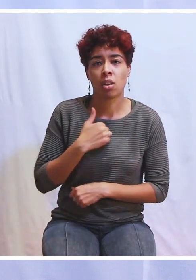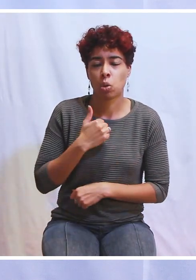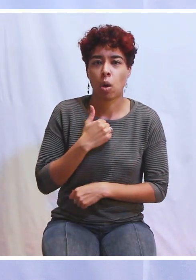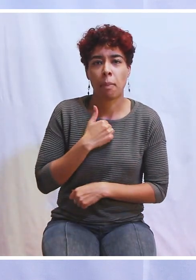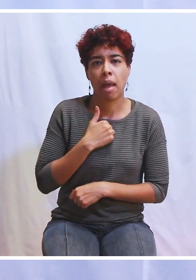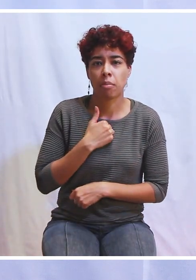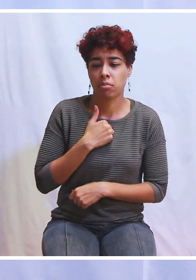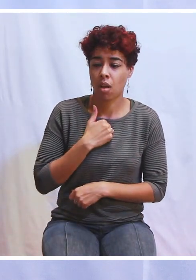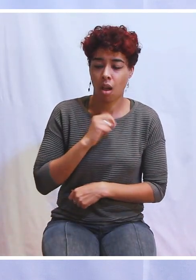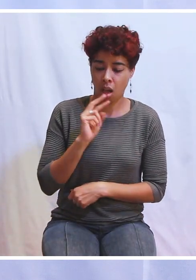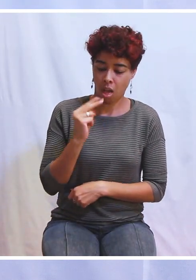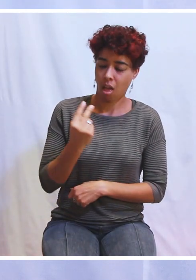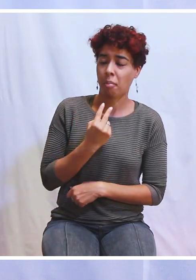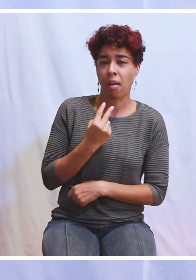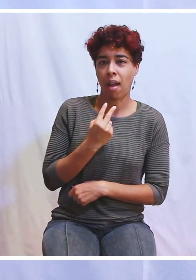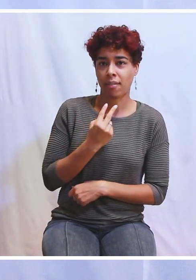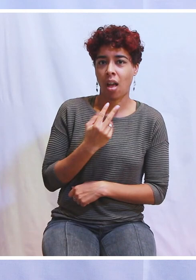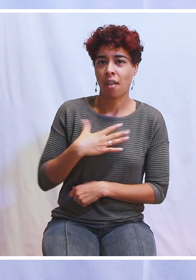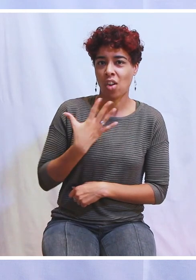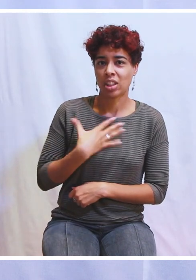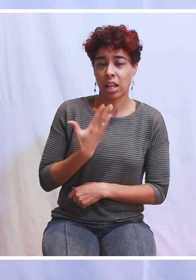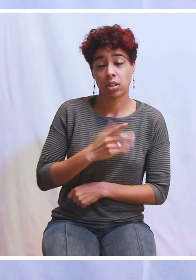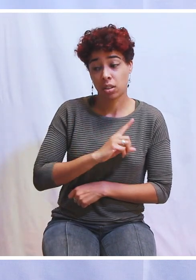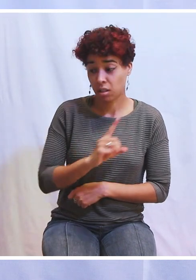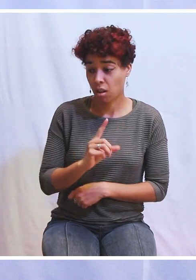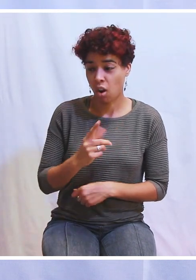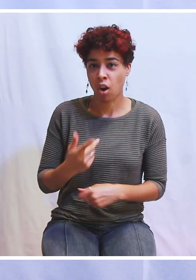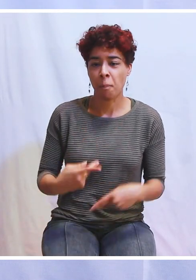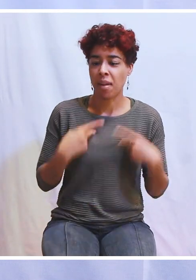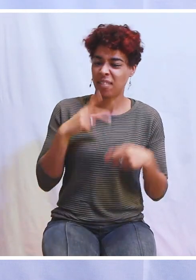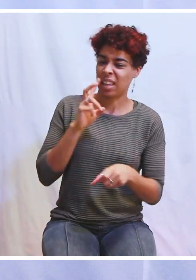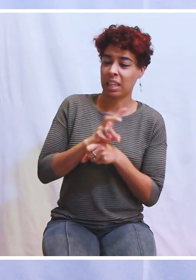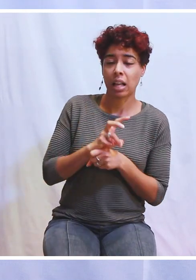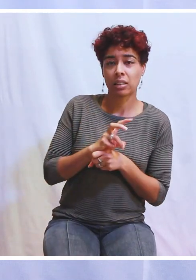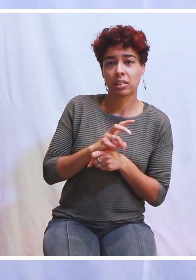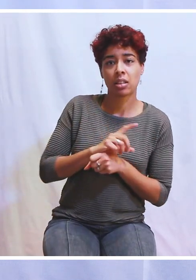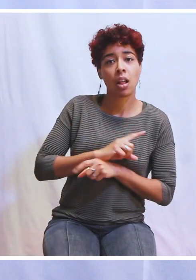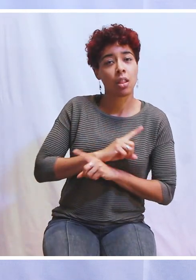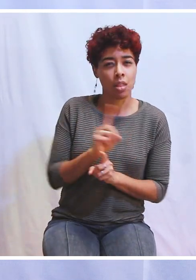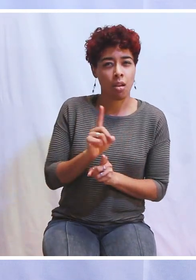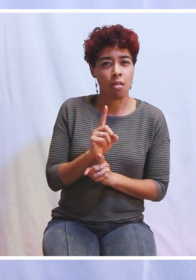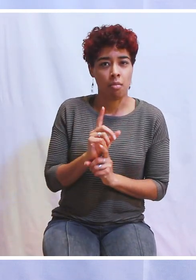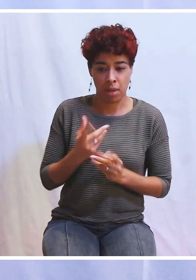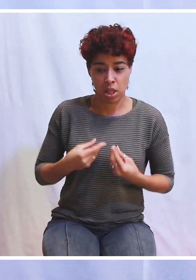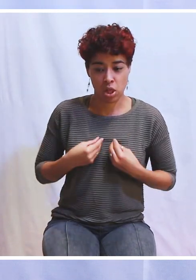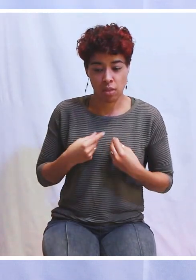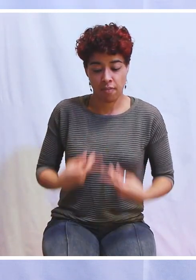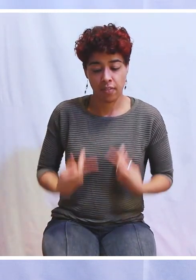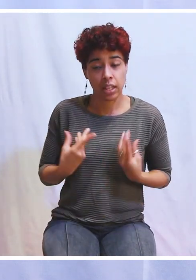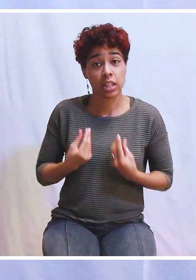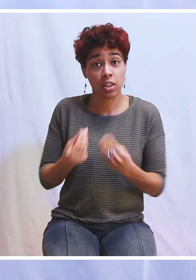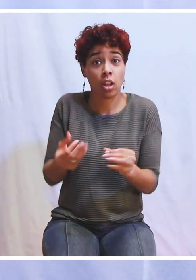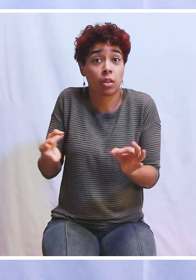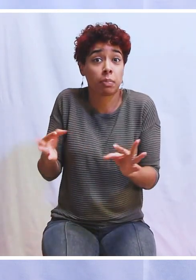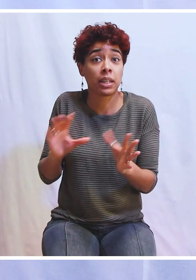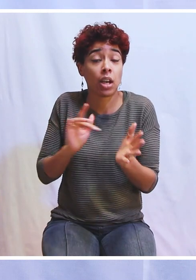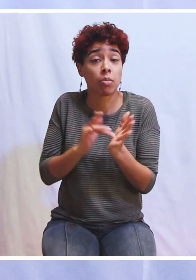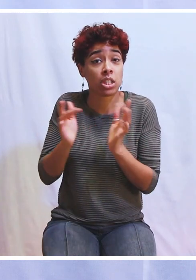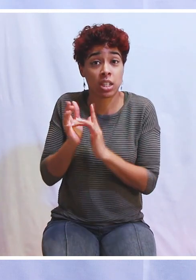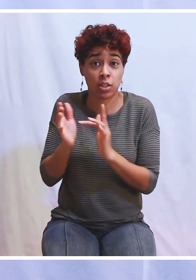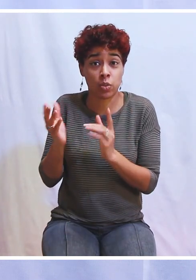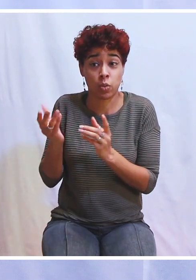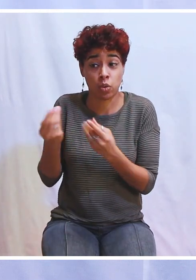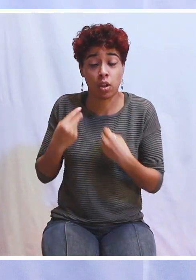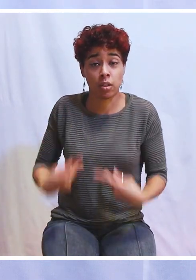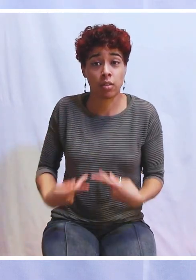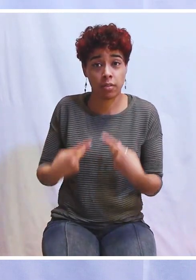intérêt, qu'on ne cherche pas à conserver notre vie, mais à la donner comme Christ l'a donné pour nous. Jésus dira, il n'y a pas de plus